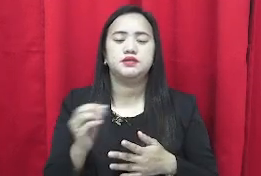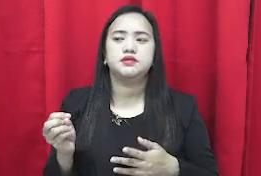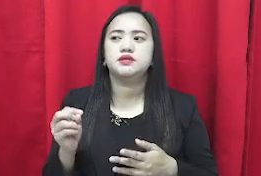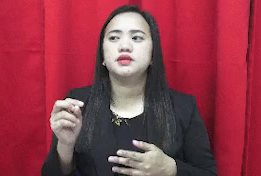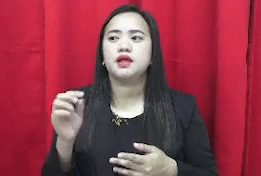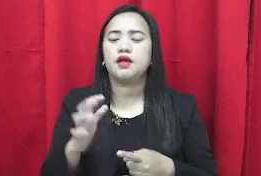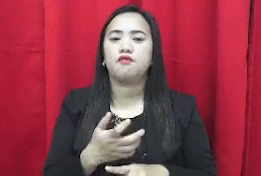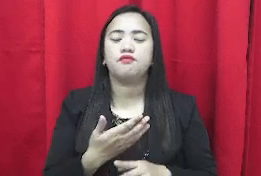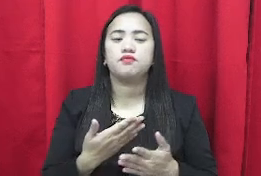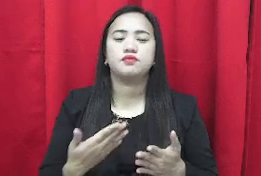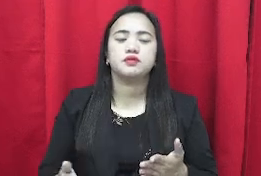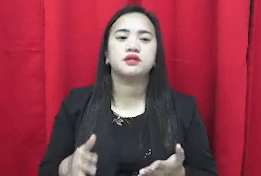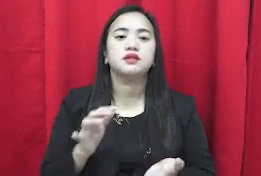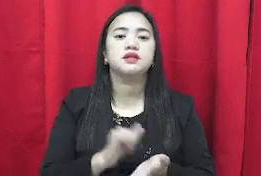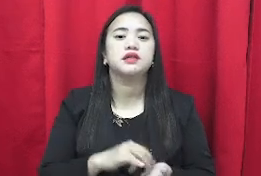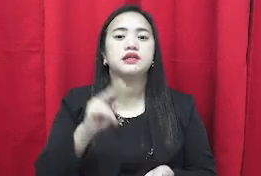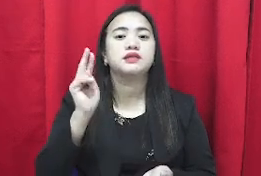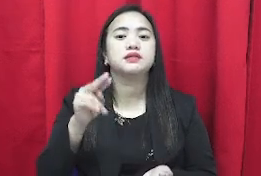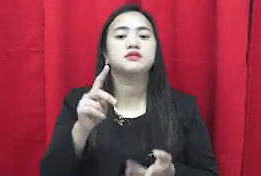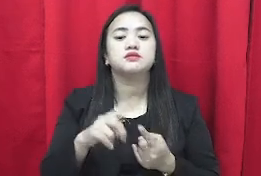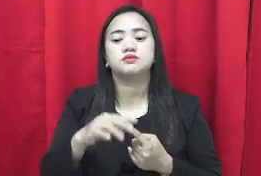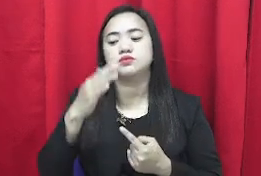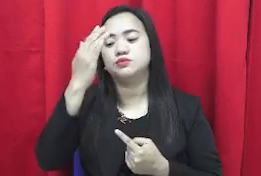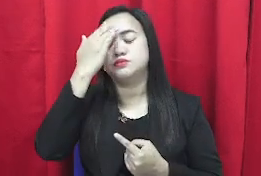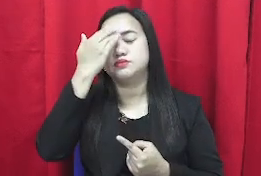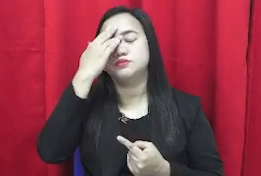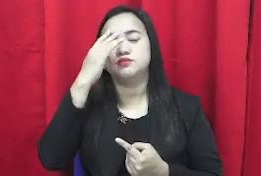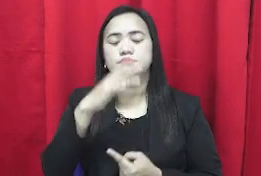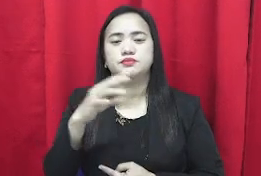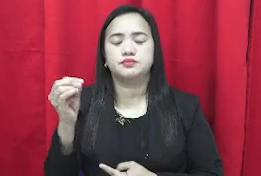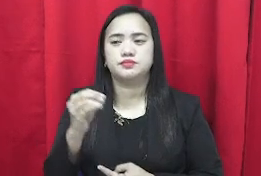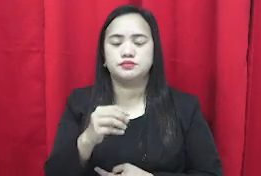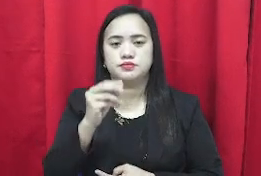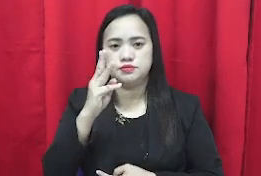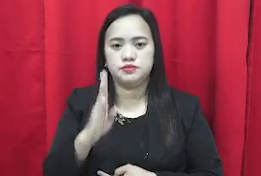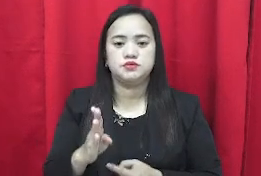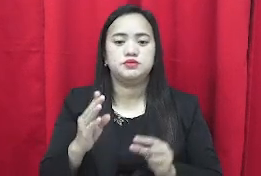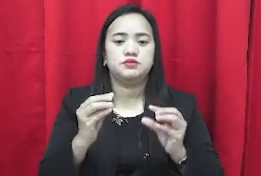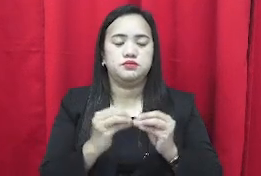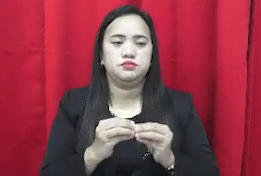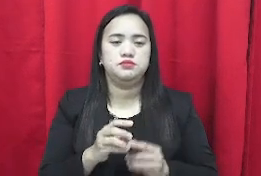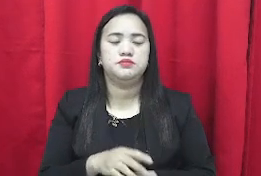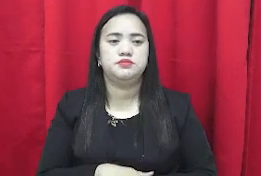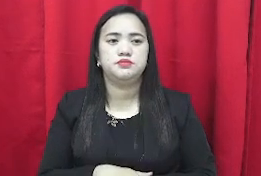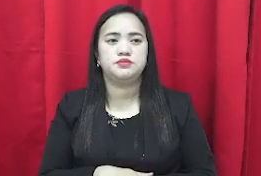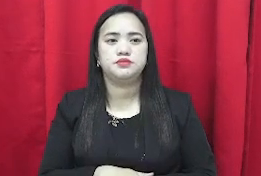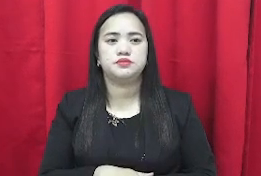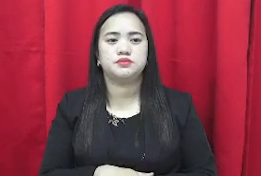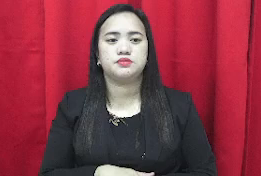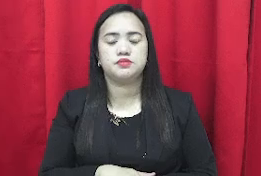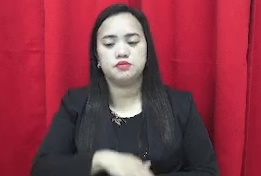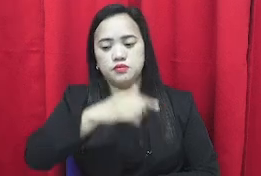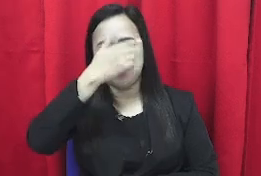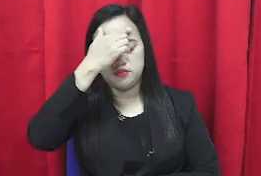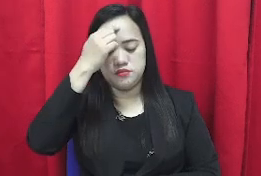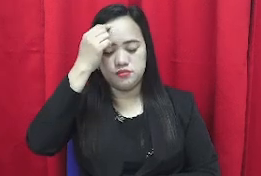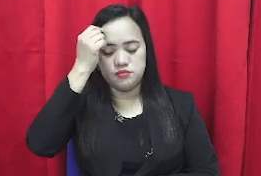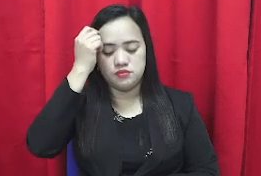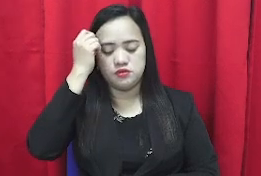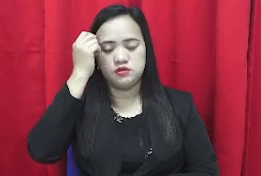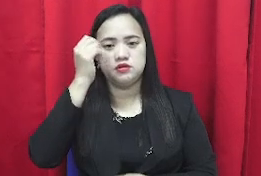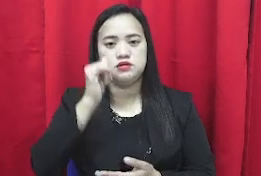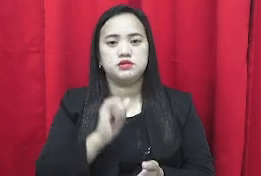sila kumilala ng mataas sa Panginoon kailangan yun eh Kasi yan yung nawawala eh Yan ang